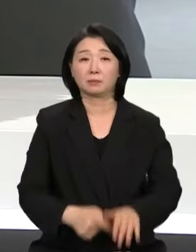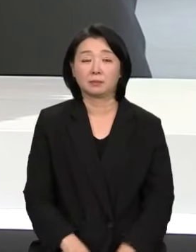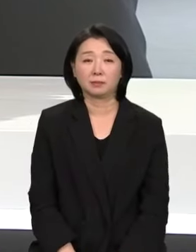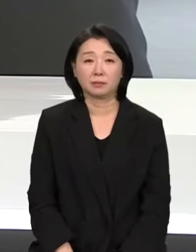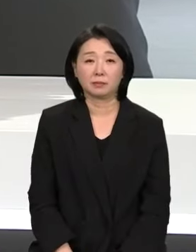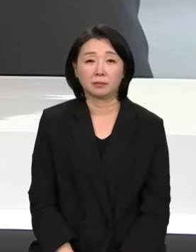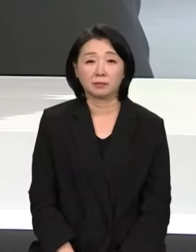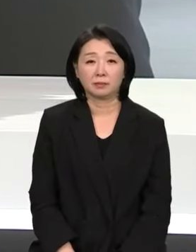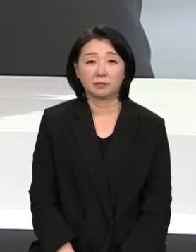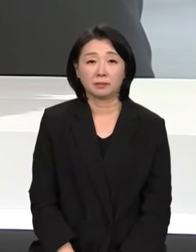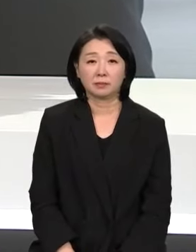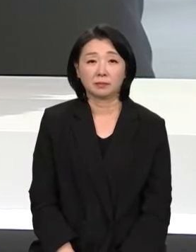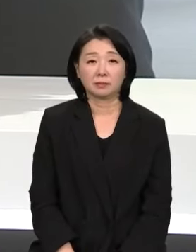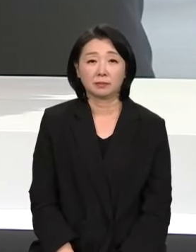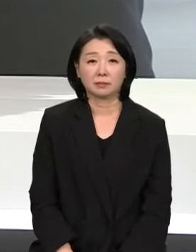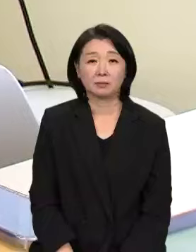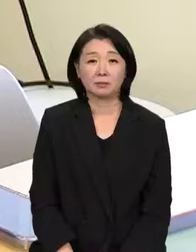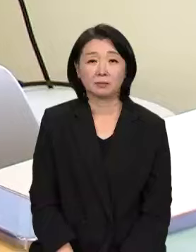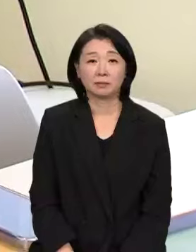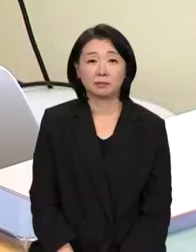박현주 기자의 단독 보도입니다.